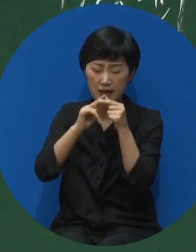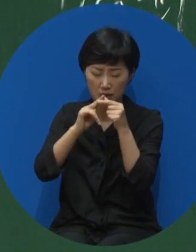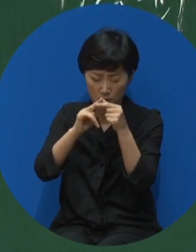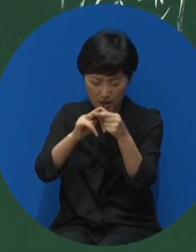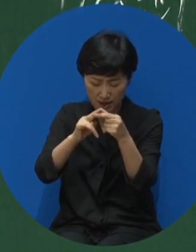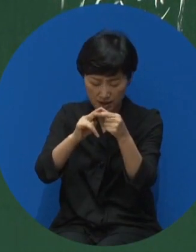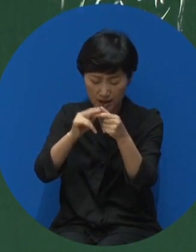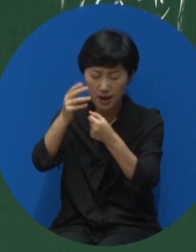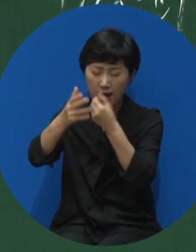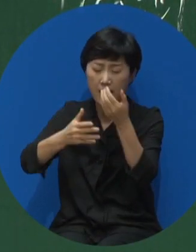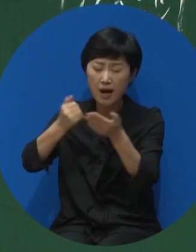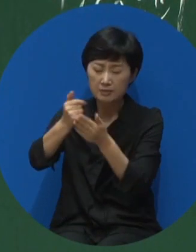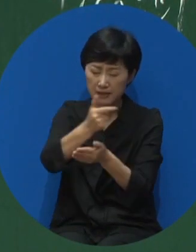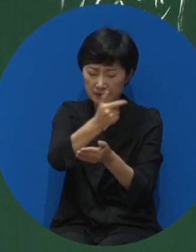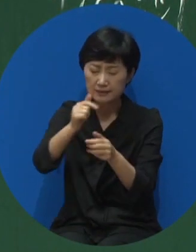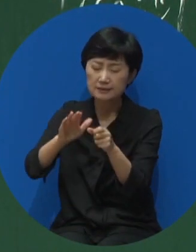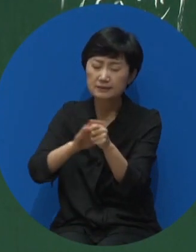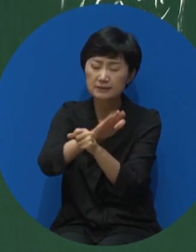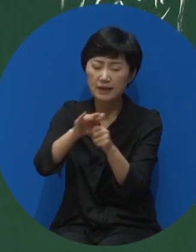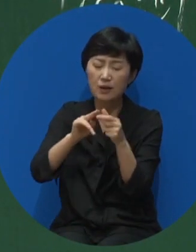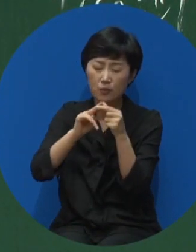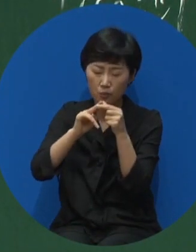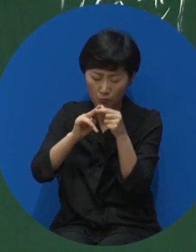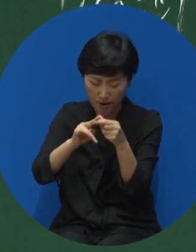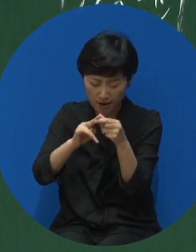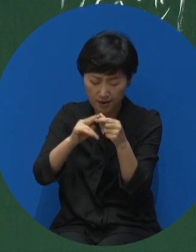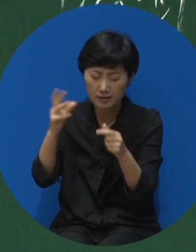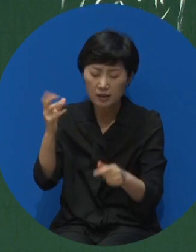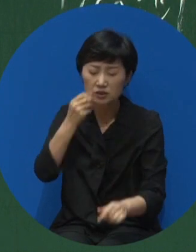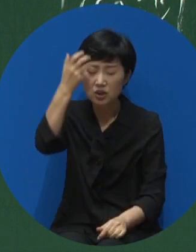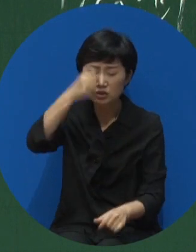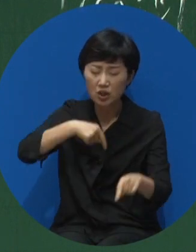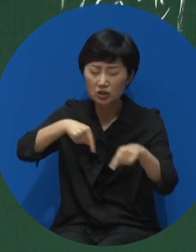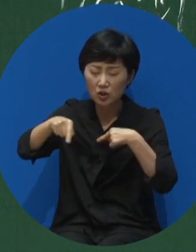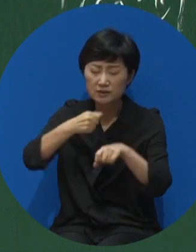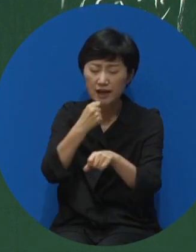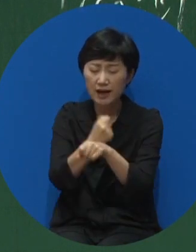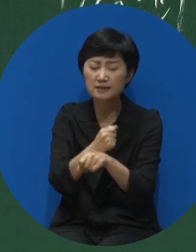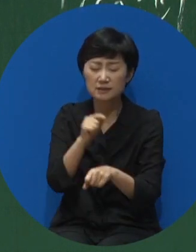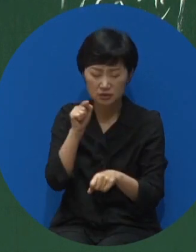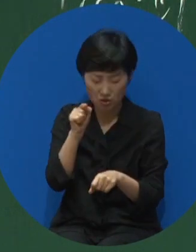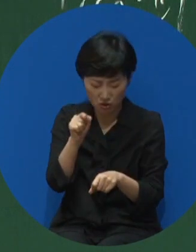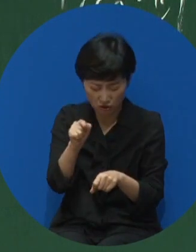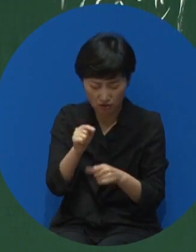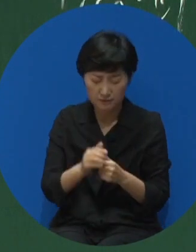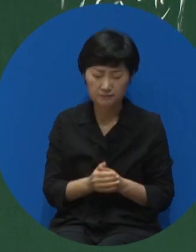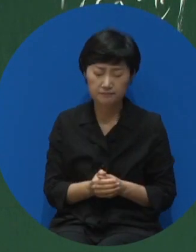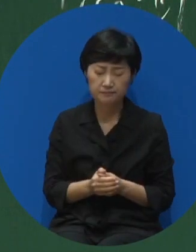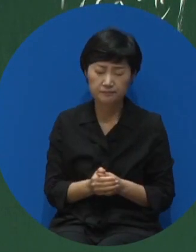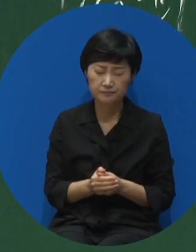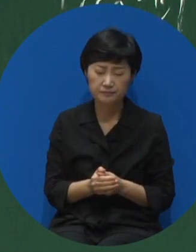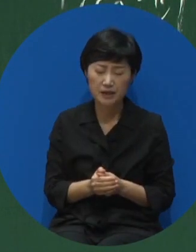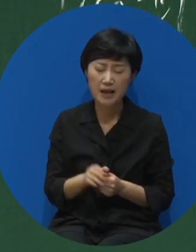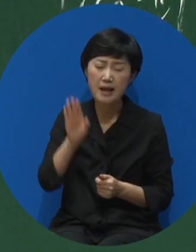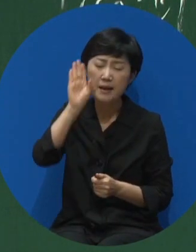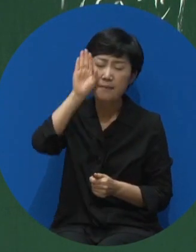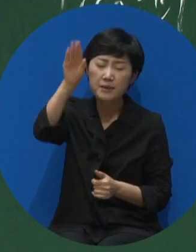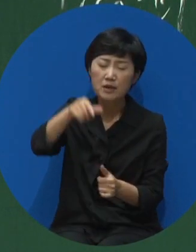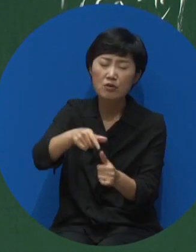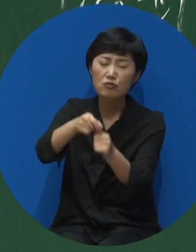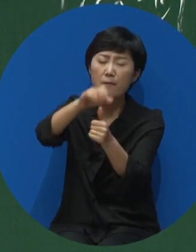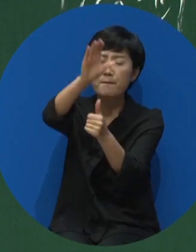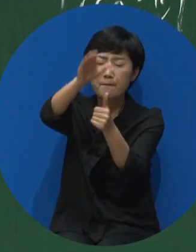은혜. 우리 하나님의 크신 사랑하심과 하나님의 大きな 愛と 성령님의 역사하심이 세례의 온마지와리도가 미래 살릴 우리